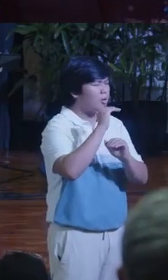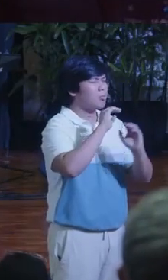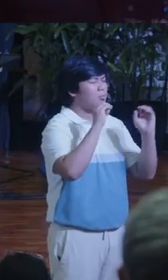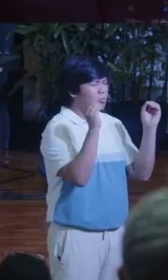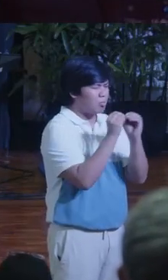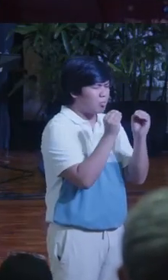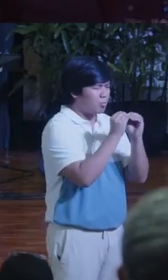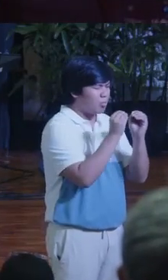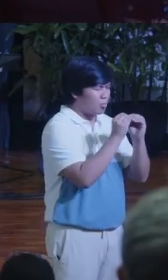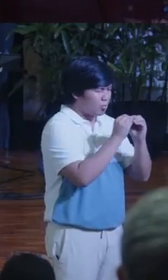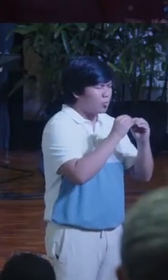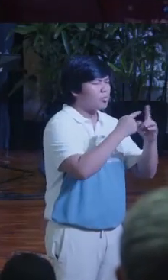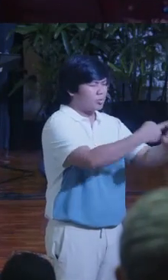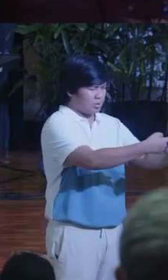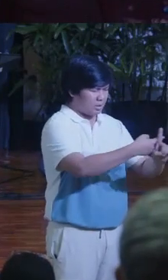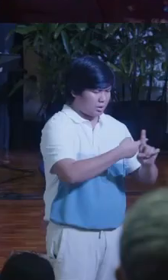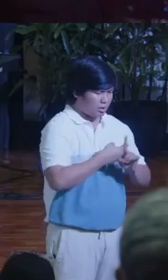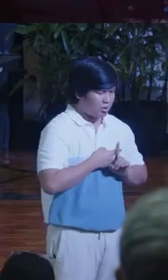inyo.